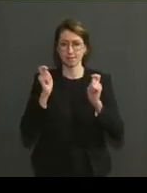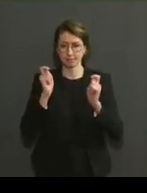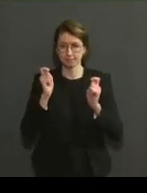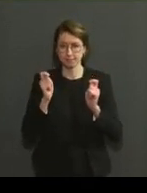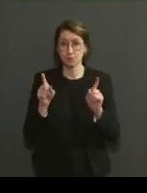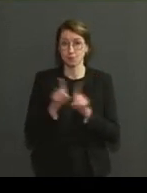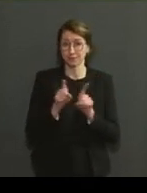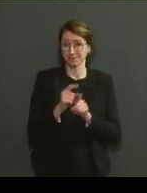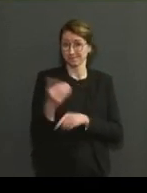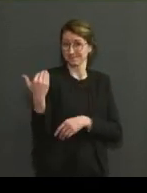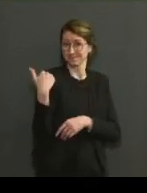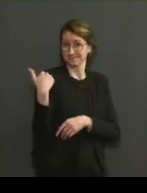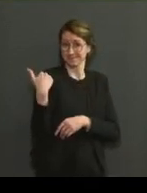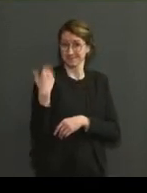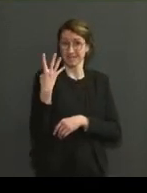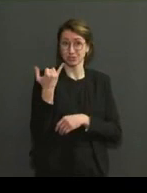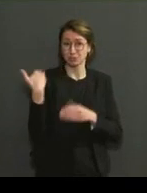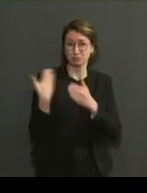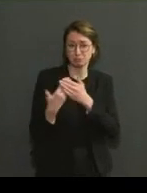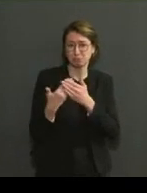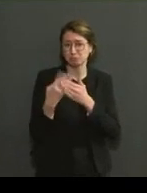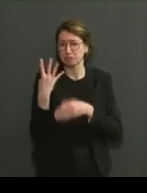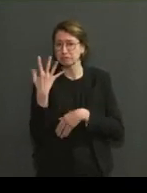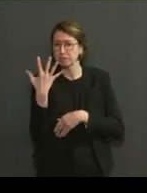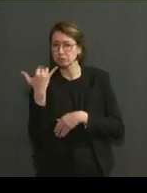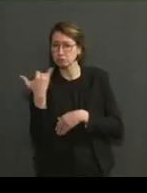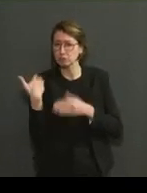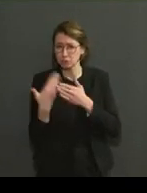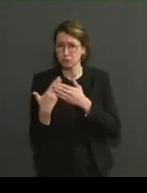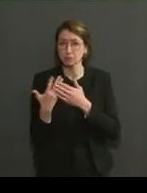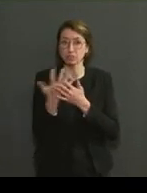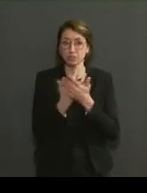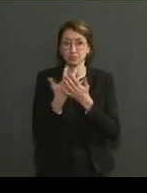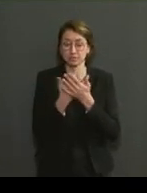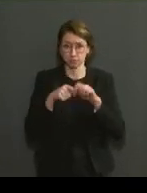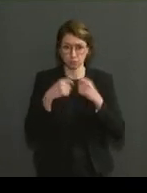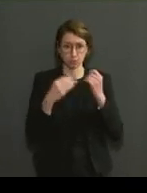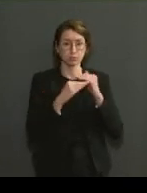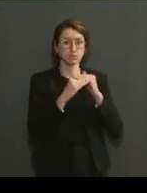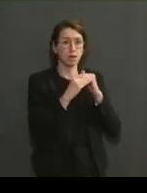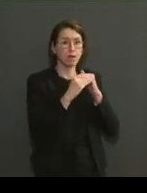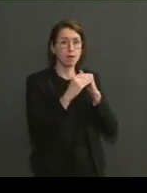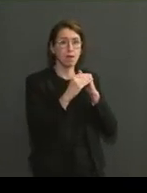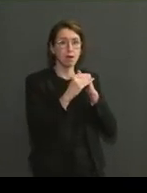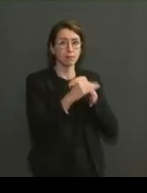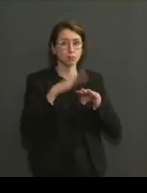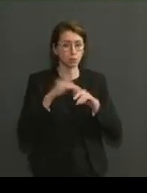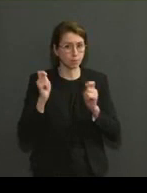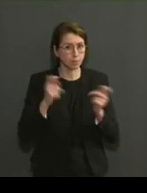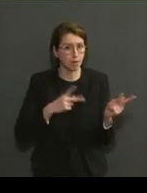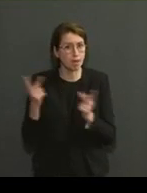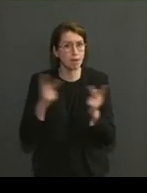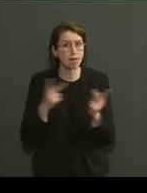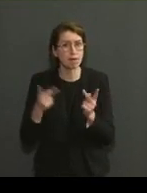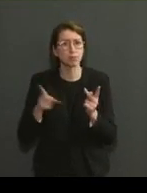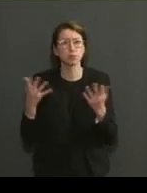5 derniers jours, ceci semble se stabiliser sans diminuer de manière plus importante, essentiellement en Wallonie